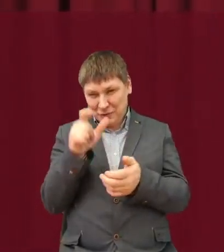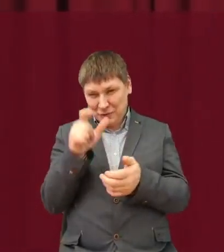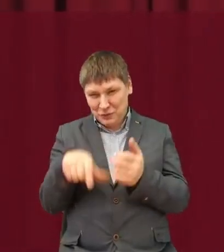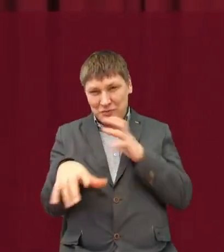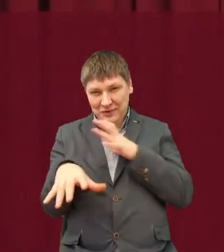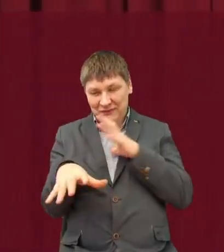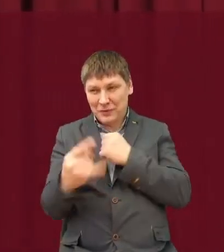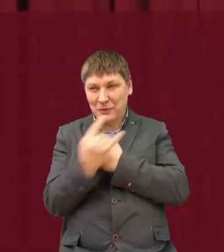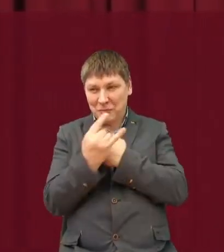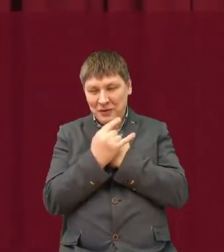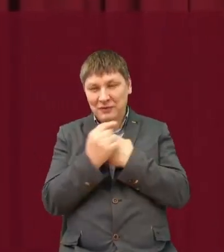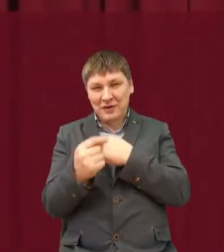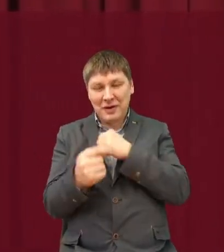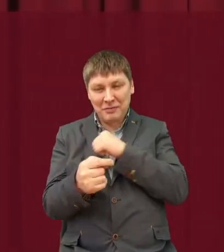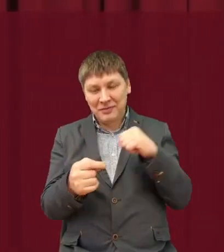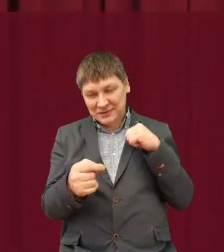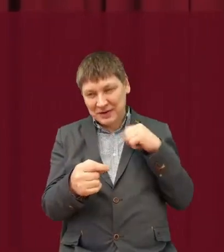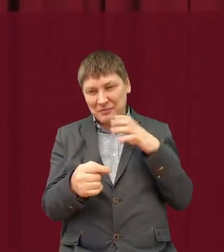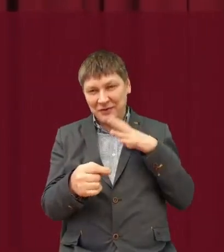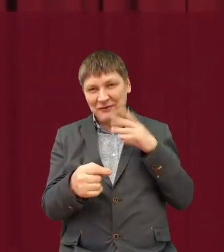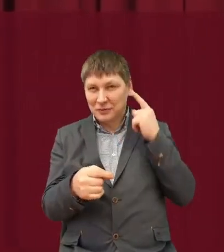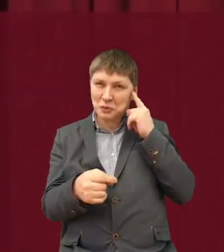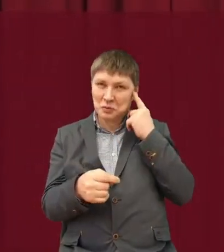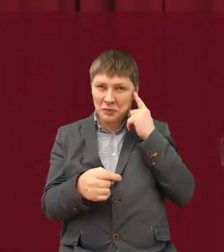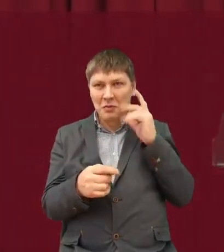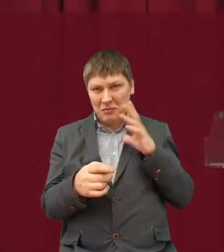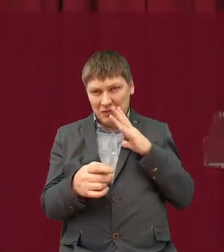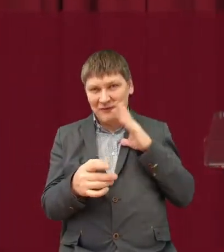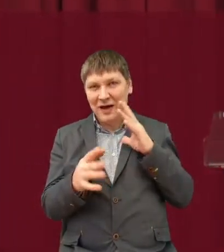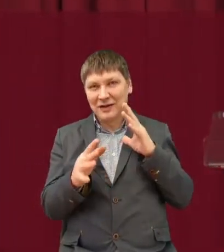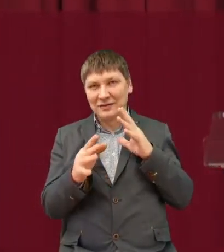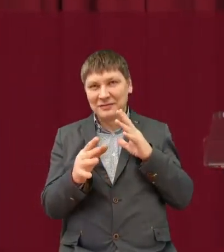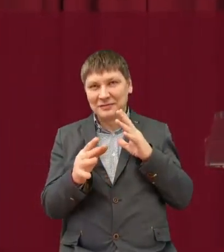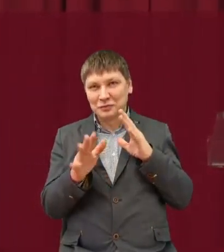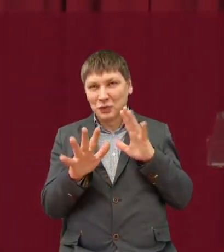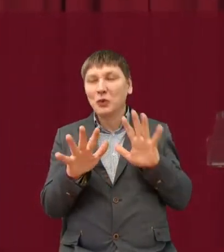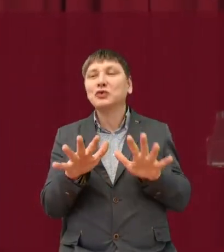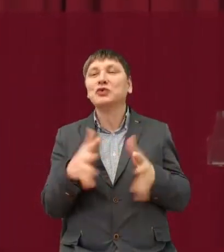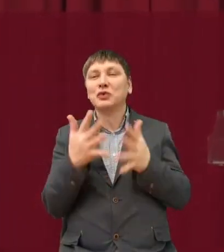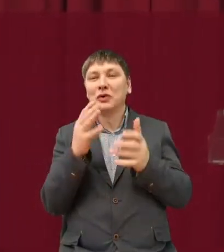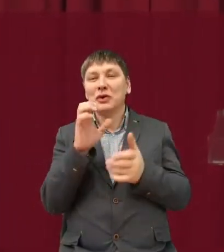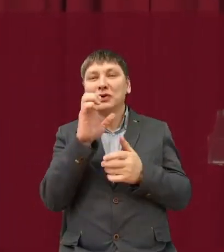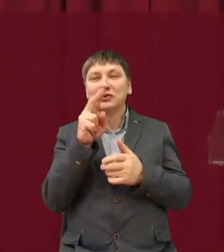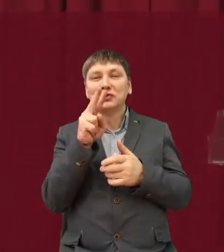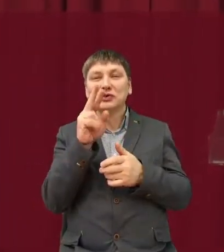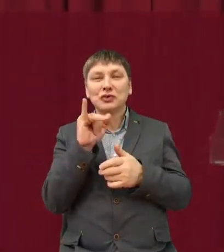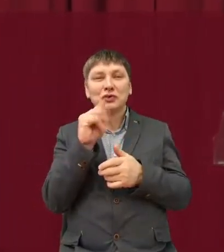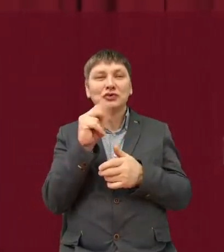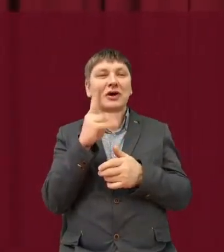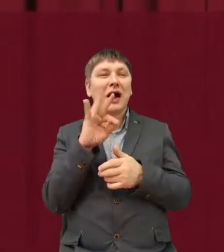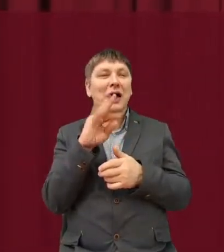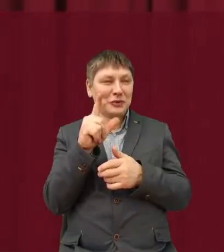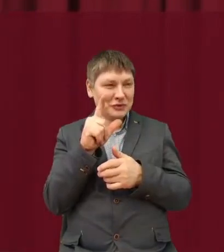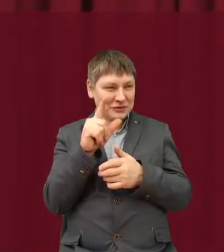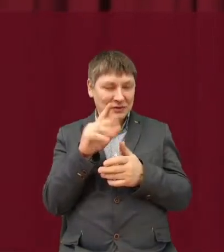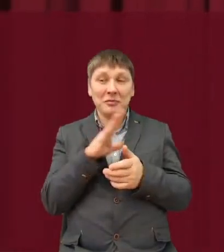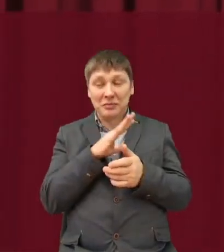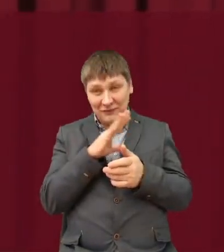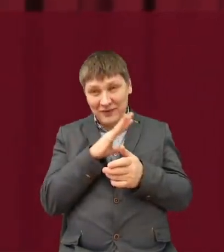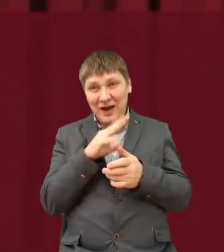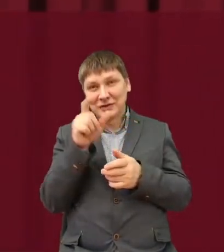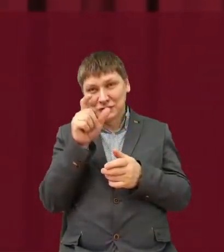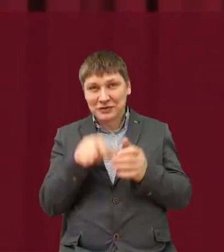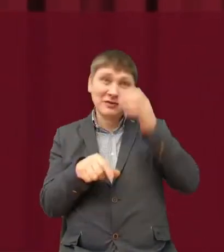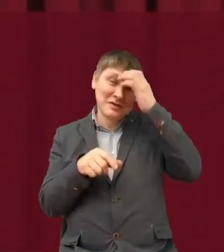я так размышляя понимаю что Это случайность которая возникла под влиянием определенных факторов может